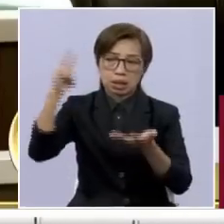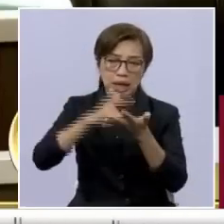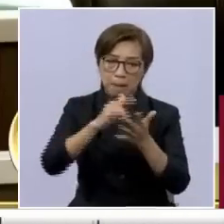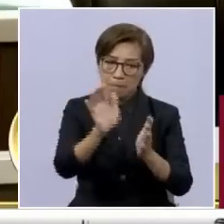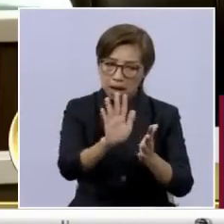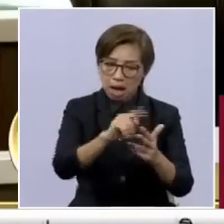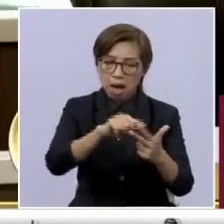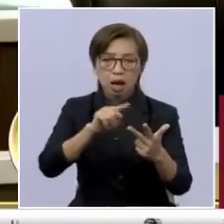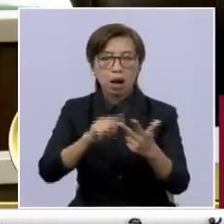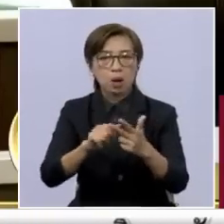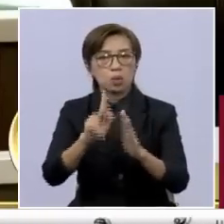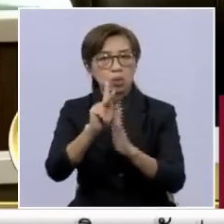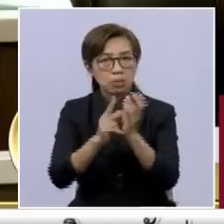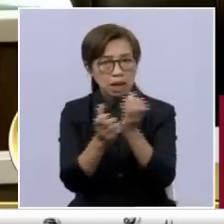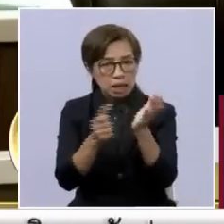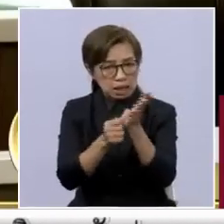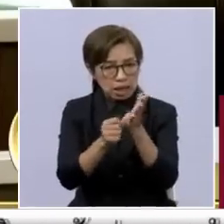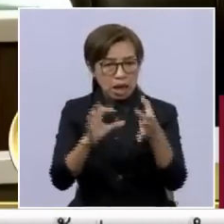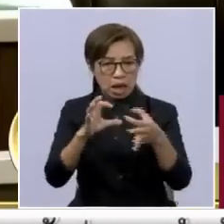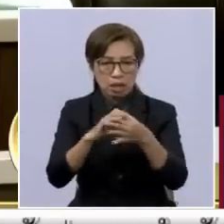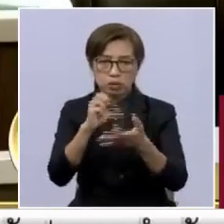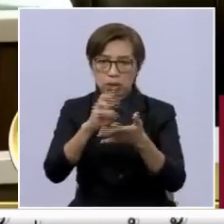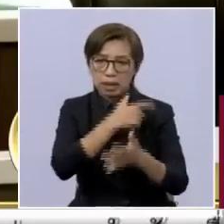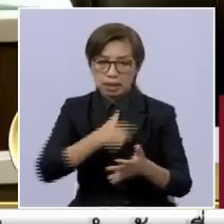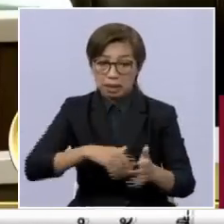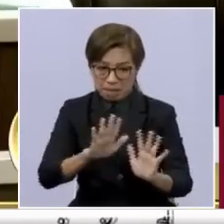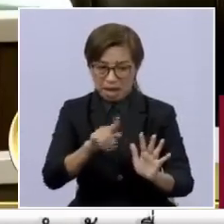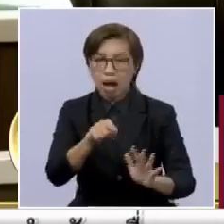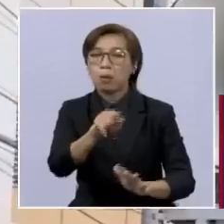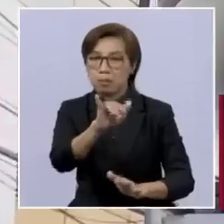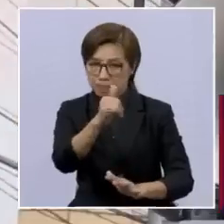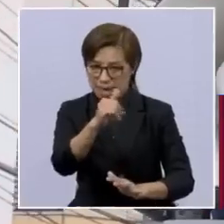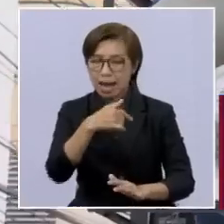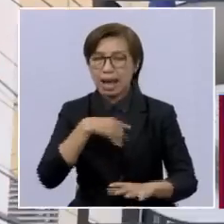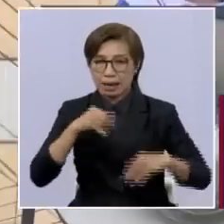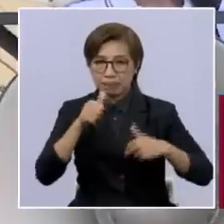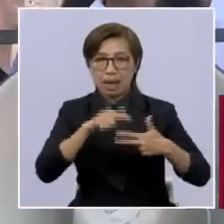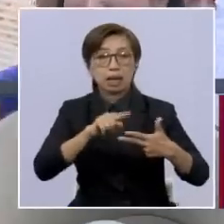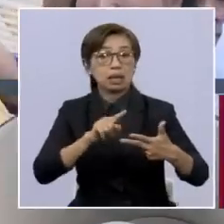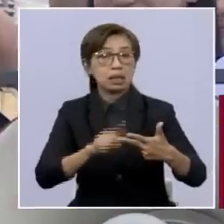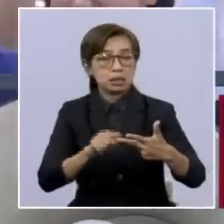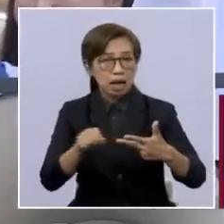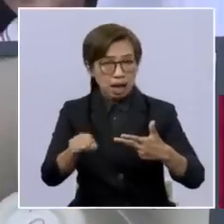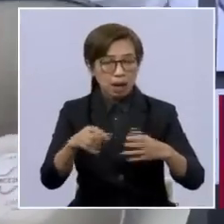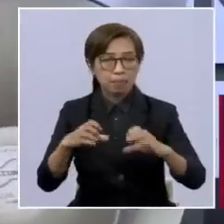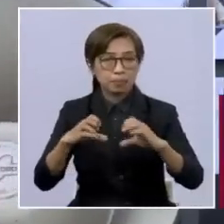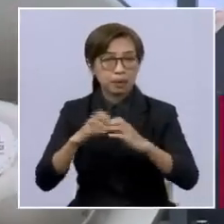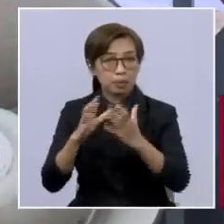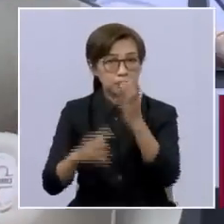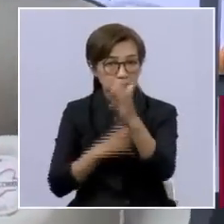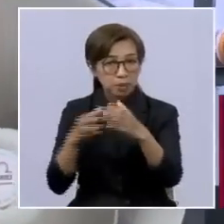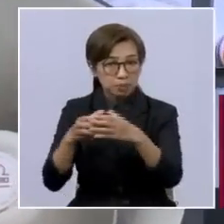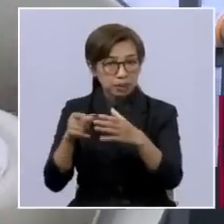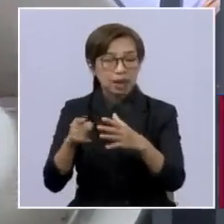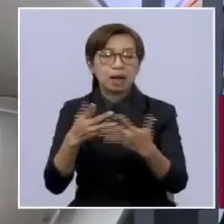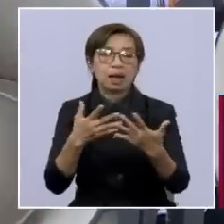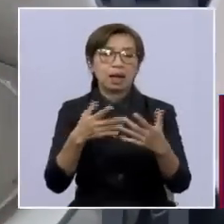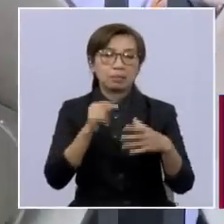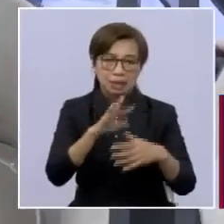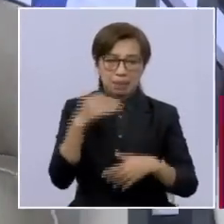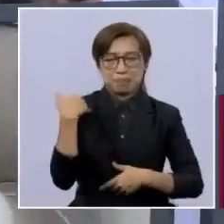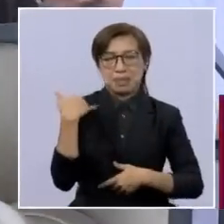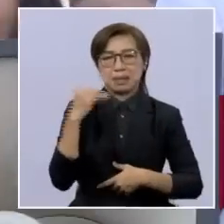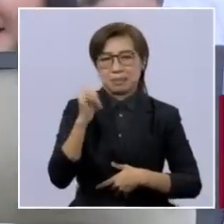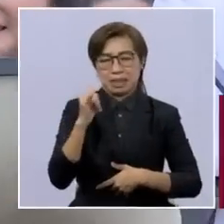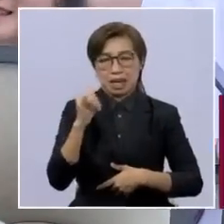3กันหน่อยนะครับพลังประชารัฐจับมือกับเพื่อไทยภูมิใจไทยจะตั้งรัฐบาลครับเป็นขั้วที่3ก็ไม่ใช่ว่าจะเป็นไปไม่ได้แต่อาจจะย